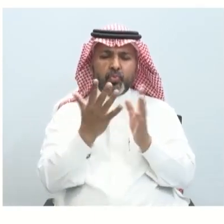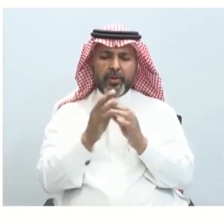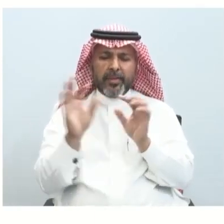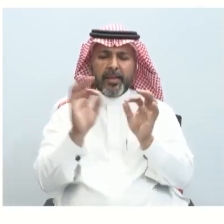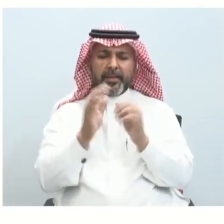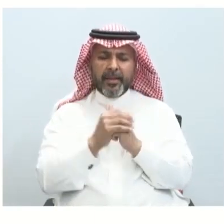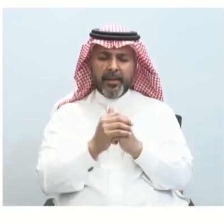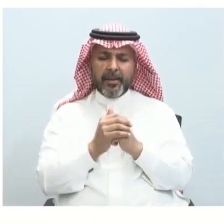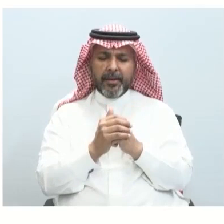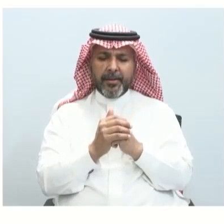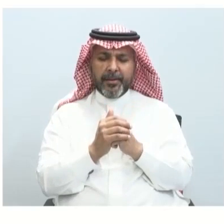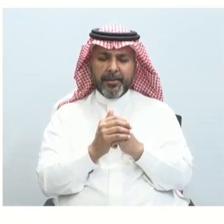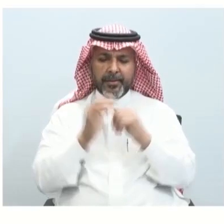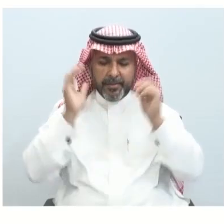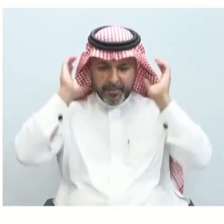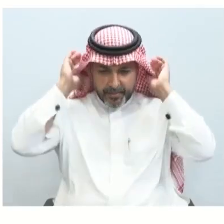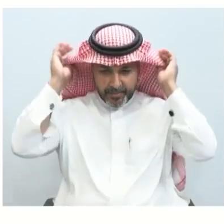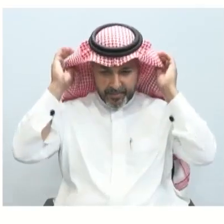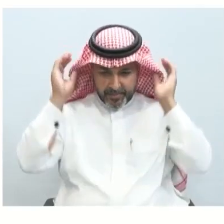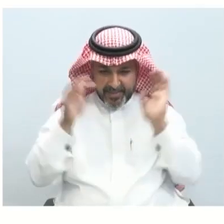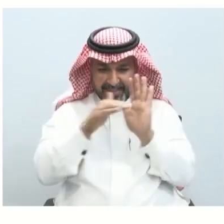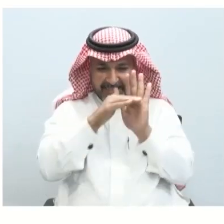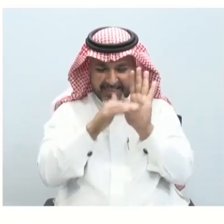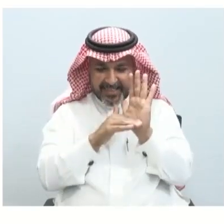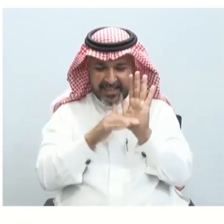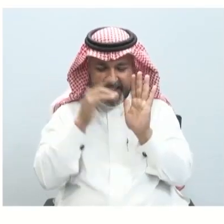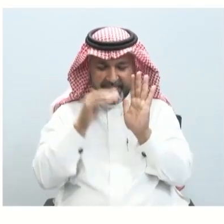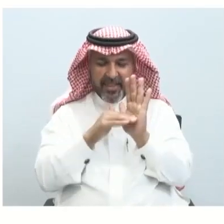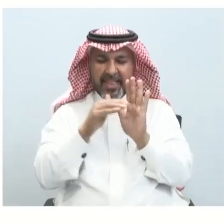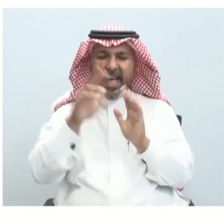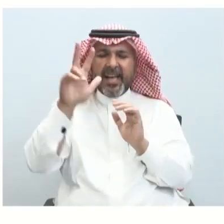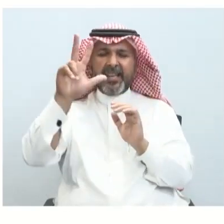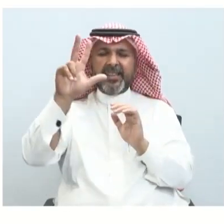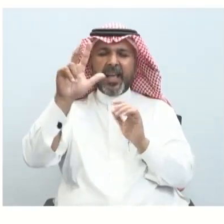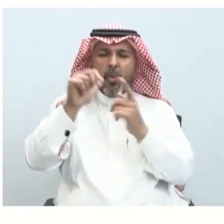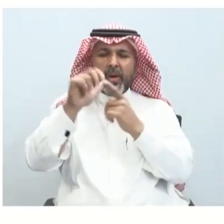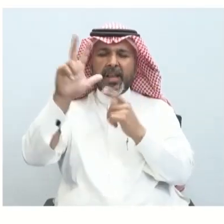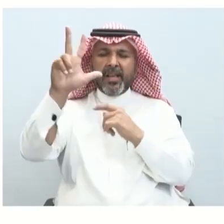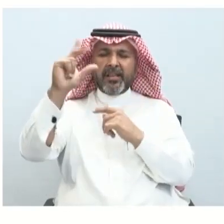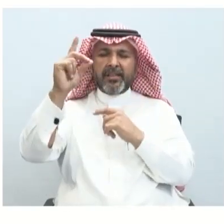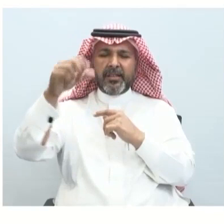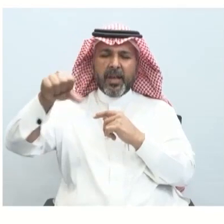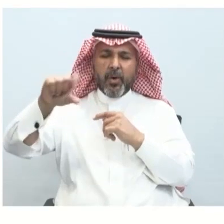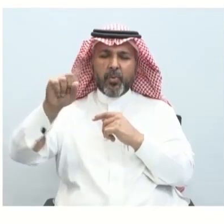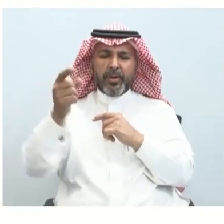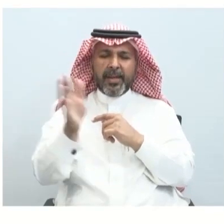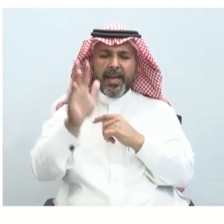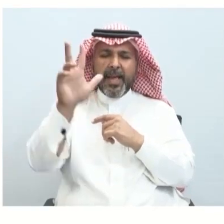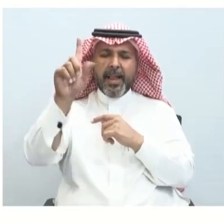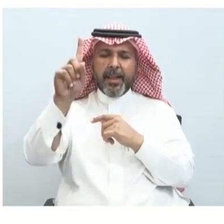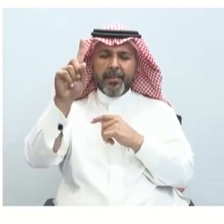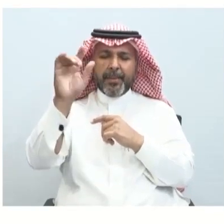النهائي في الصف السفلي من الخلايا بد الثاني في الطور البيني والخليه الثالثه في الطور